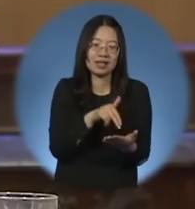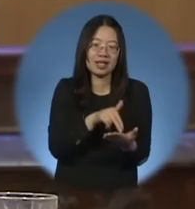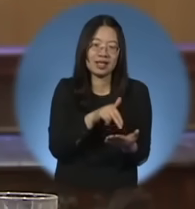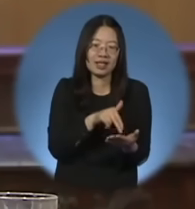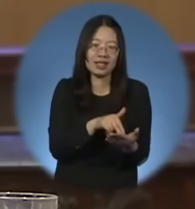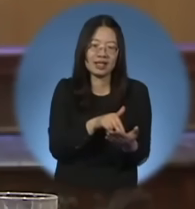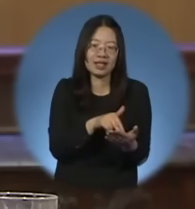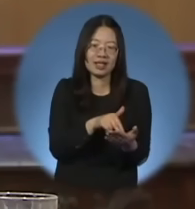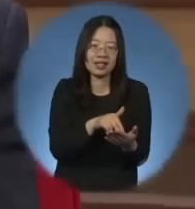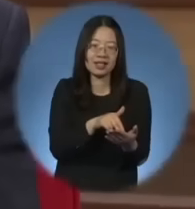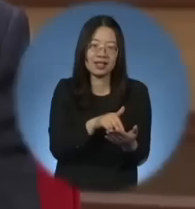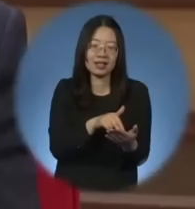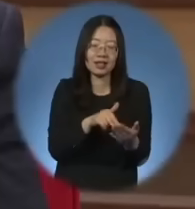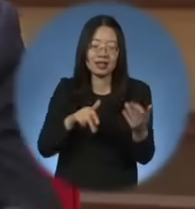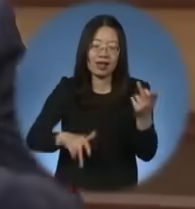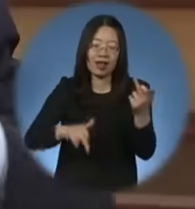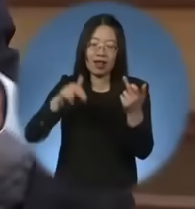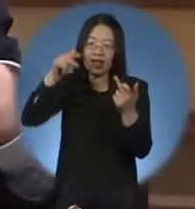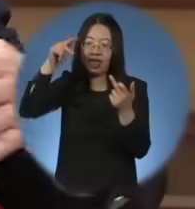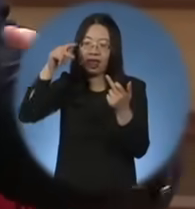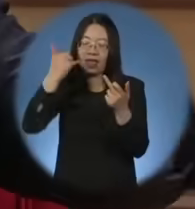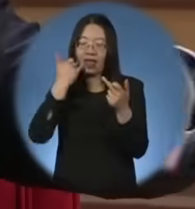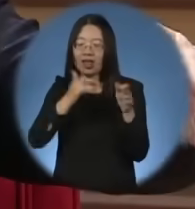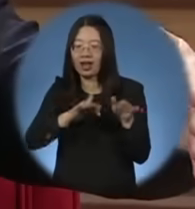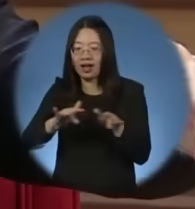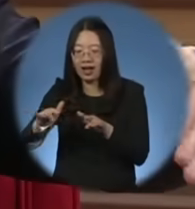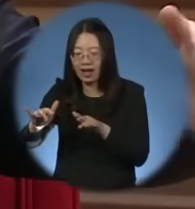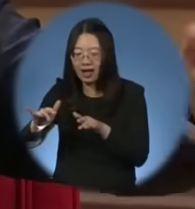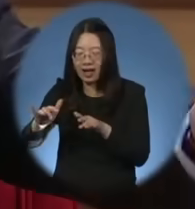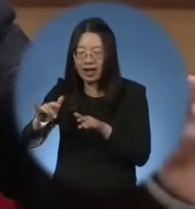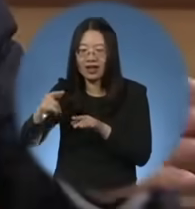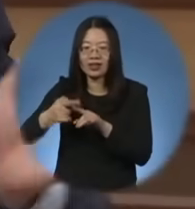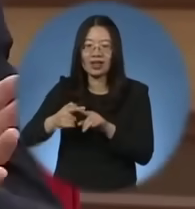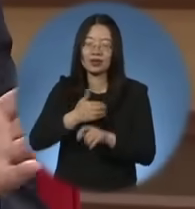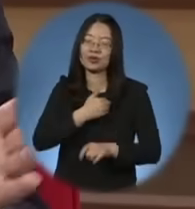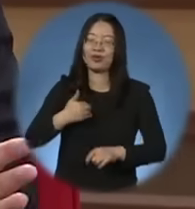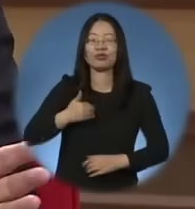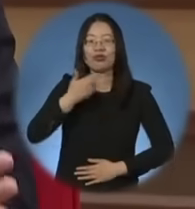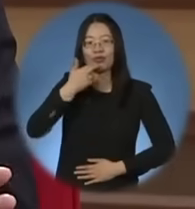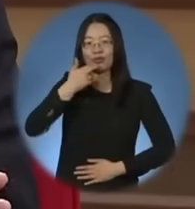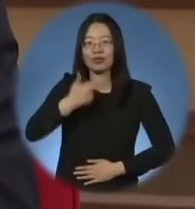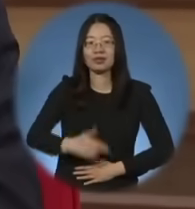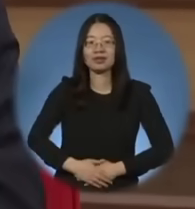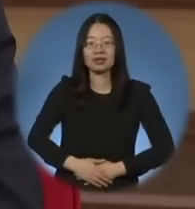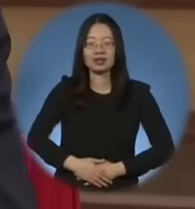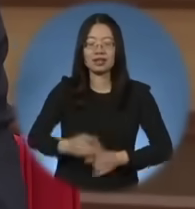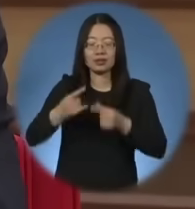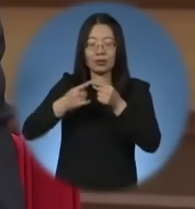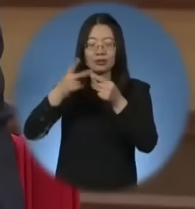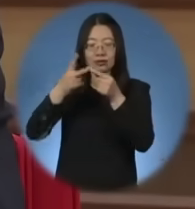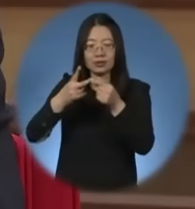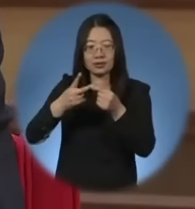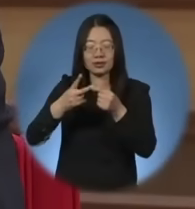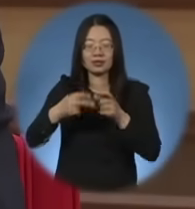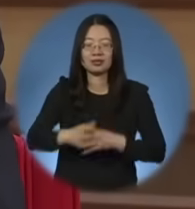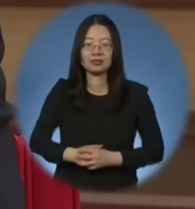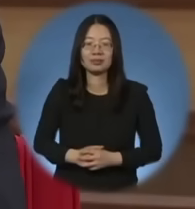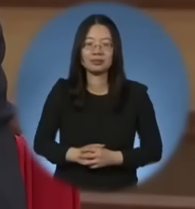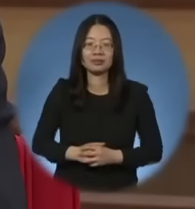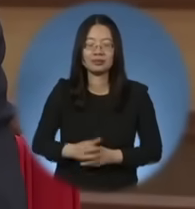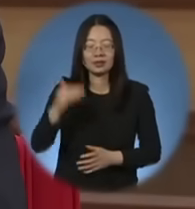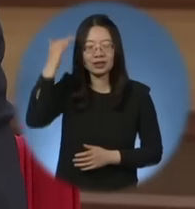상태 산까지 올라갔다가 바다까지 갔다가 이렇게 여유가 없는 거예요 그 첫 번째 두